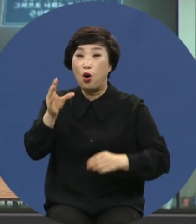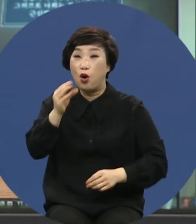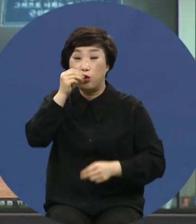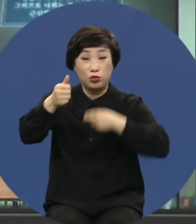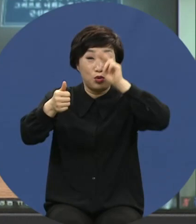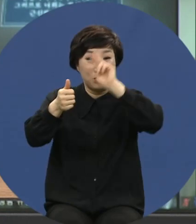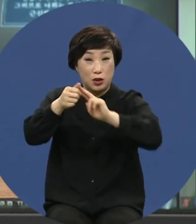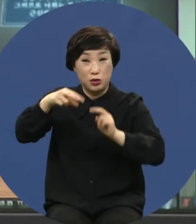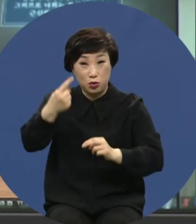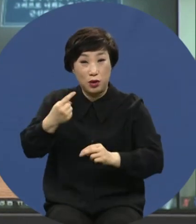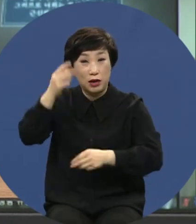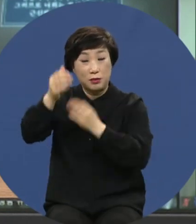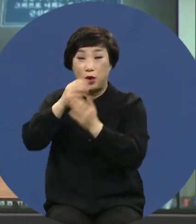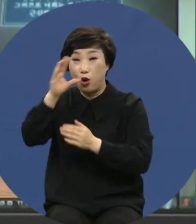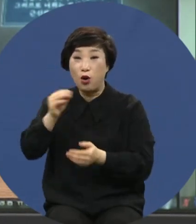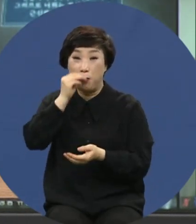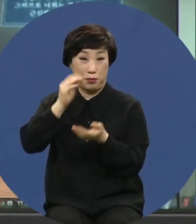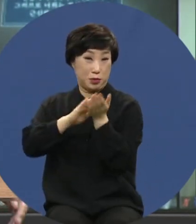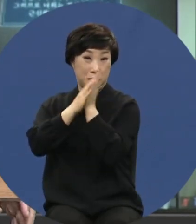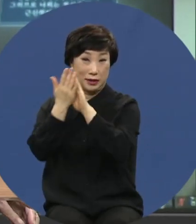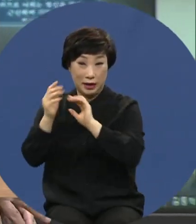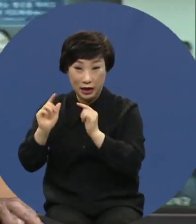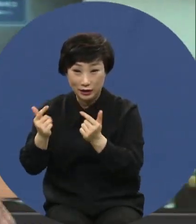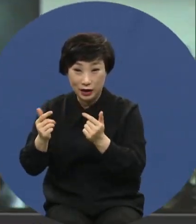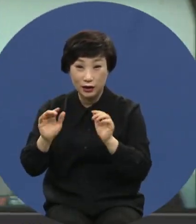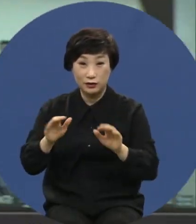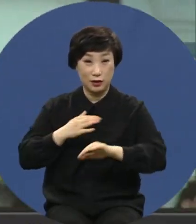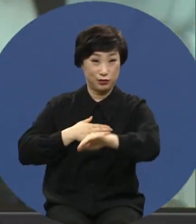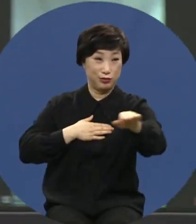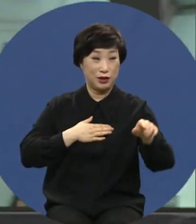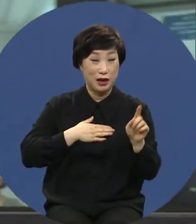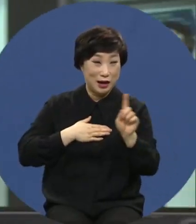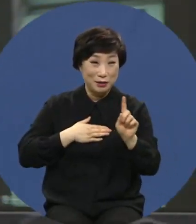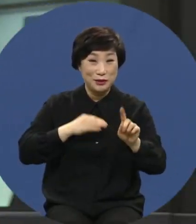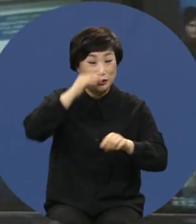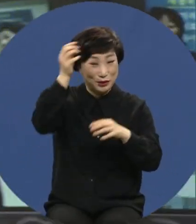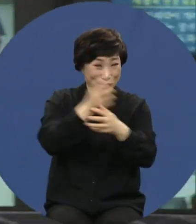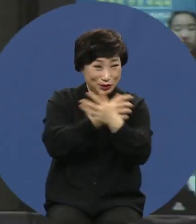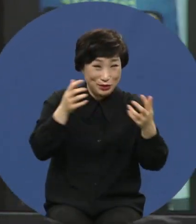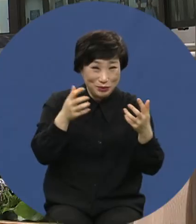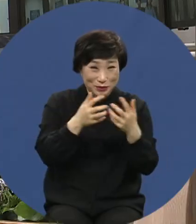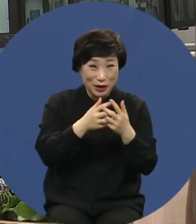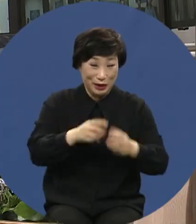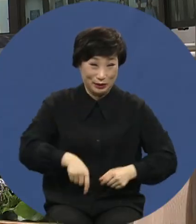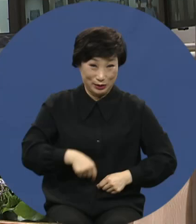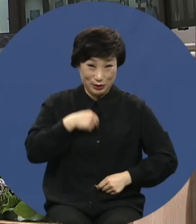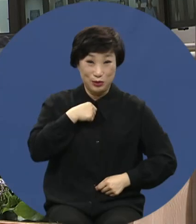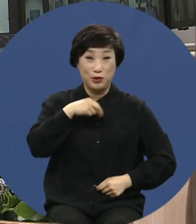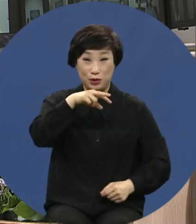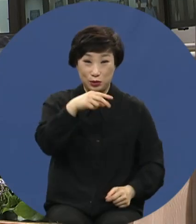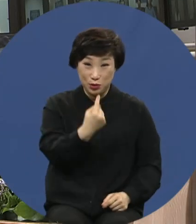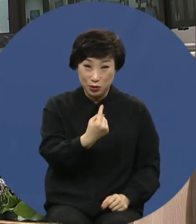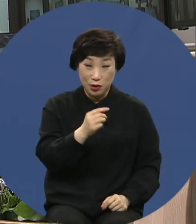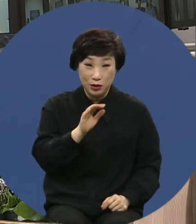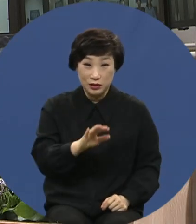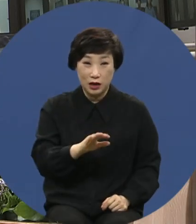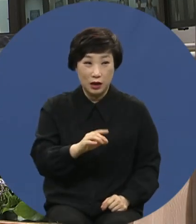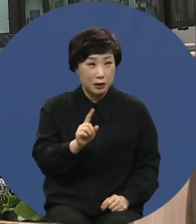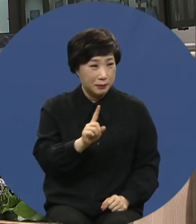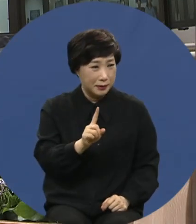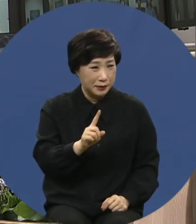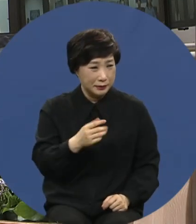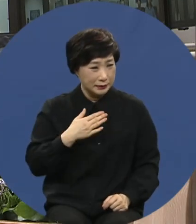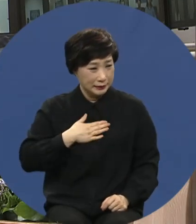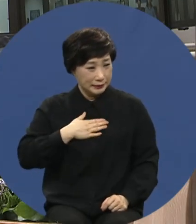거룩하심이 변치 않는다. 근데 우리는 아무리 성령이 충만하고 의롭다가도